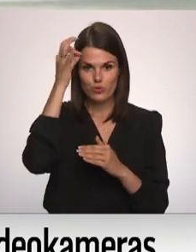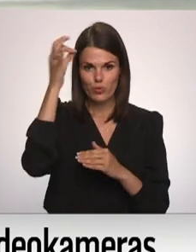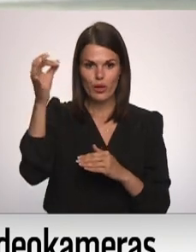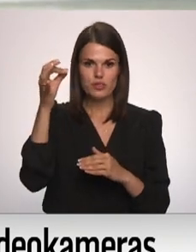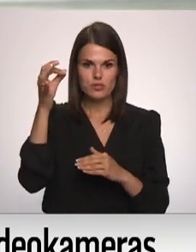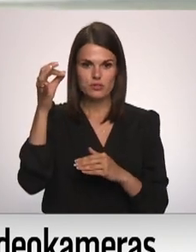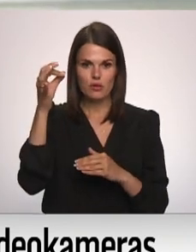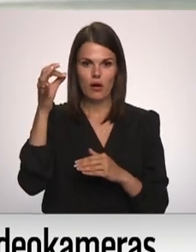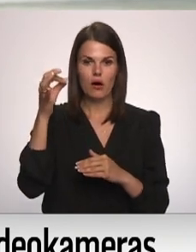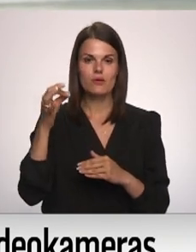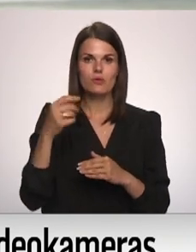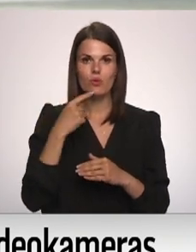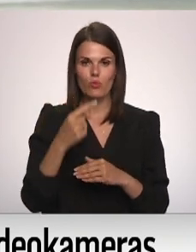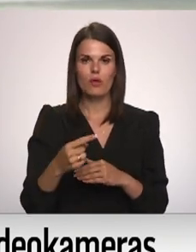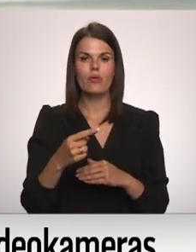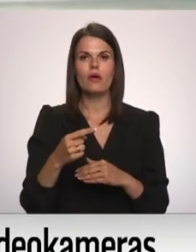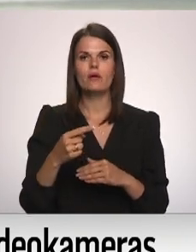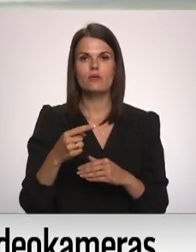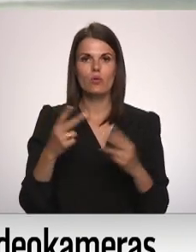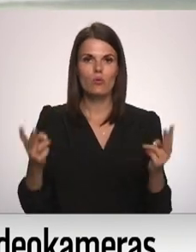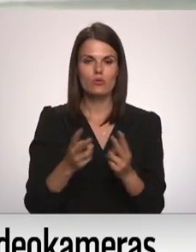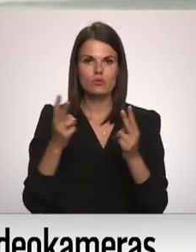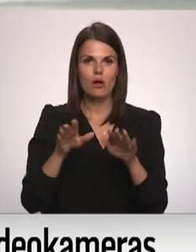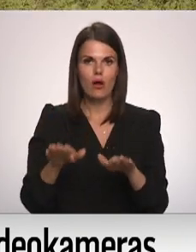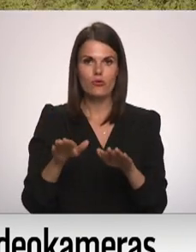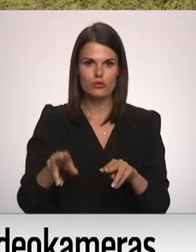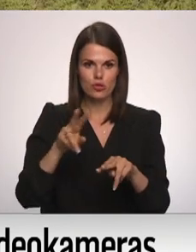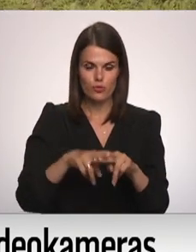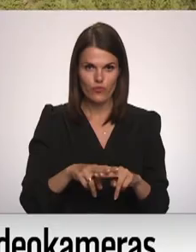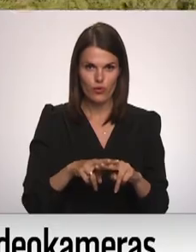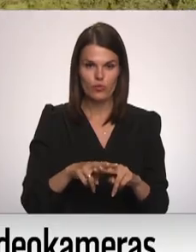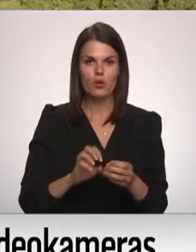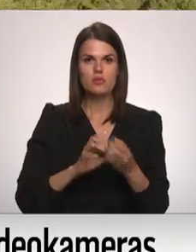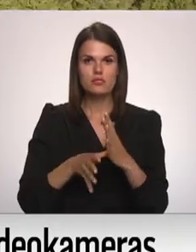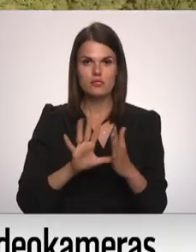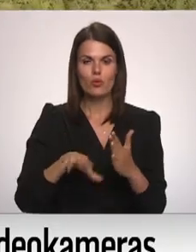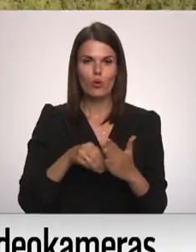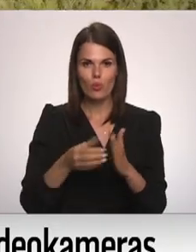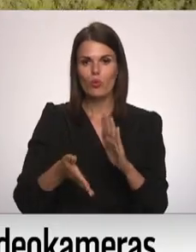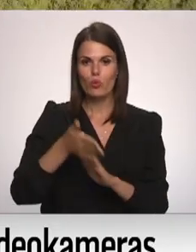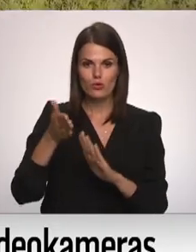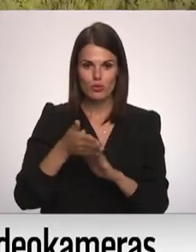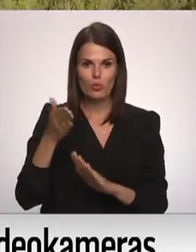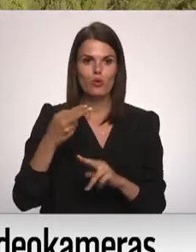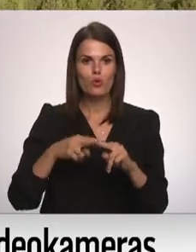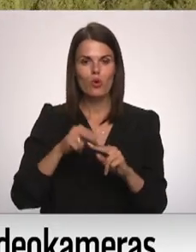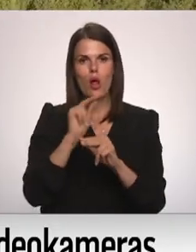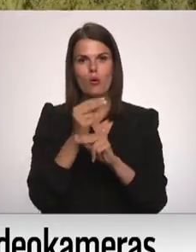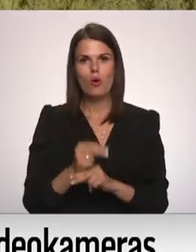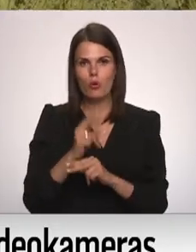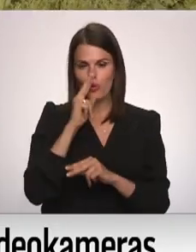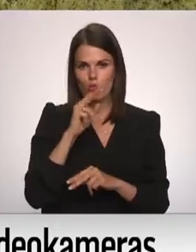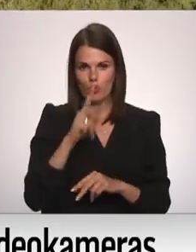noteikt šī ugunsgrēka atrašanās vietu ar koordinātām. Sistēma aizvien tiek uzlabota un novērstas nepilnības, jo